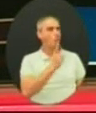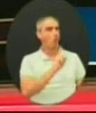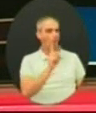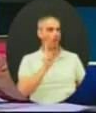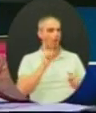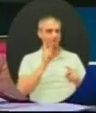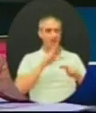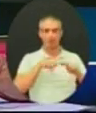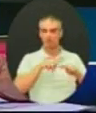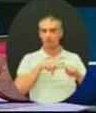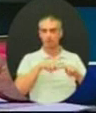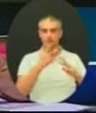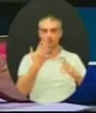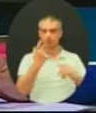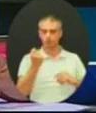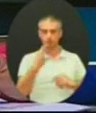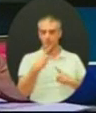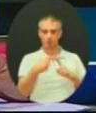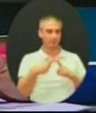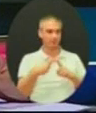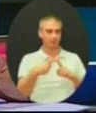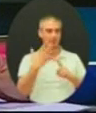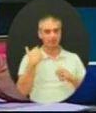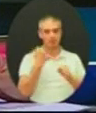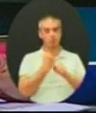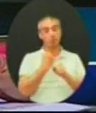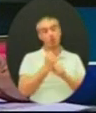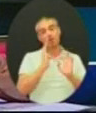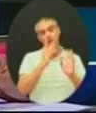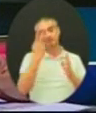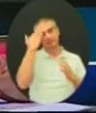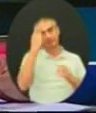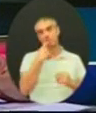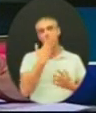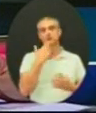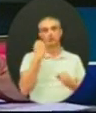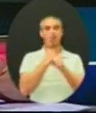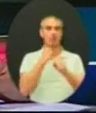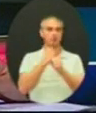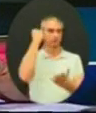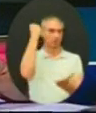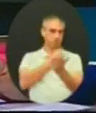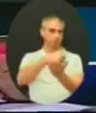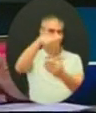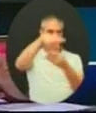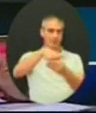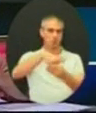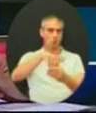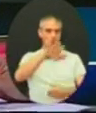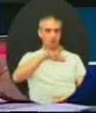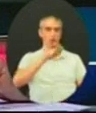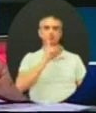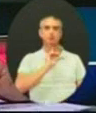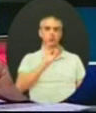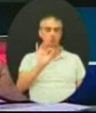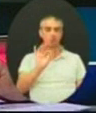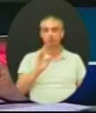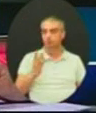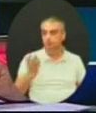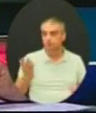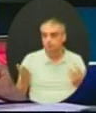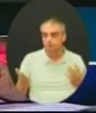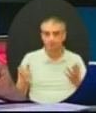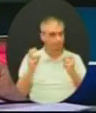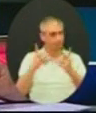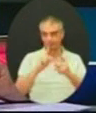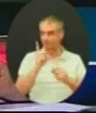כעבור משהו כמו שבוע וחצי, הייתה פעולה שעל פי מקורות זרים, ישראל עומדת מאחוריה בתוך תחומיה של סוריה.